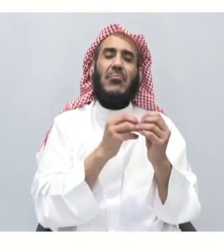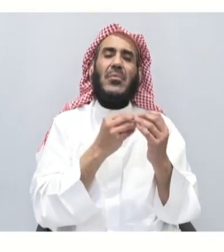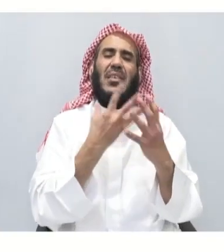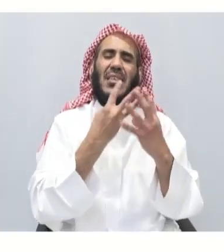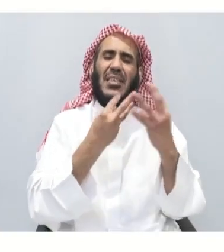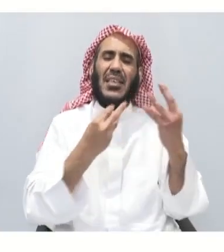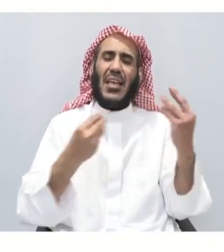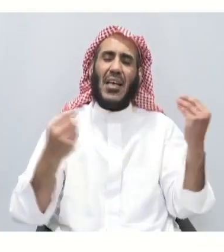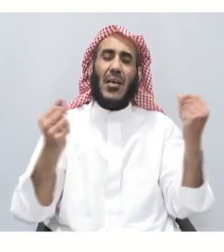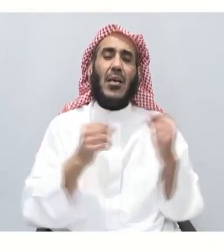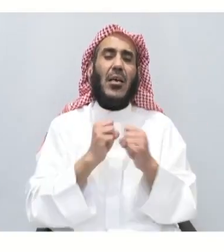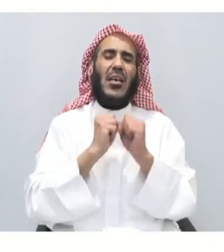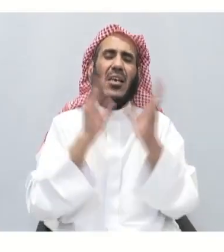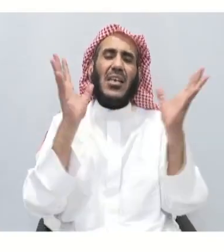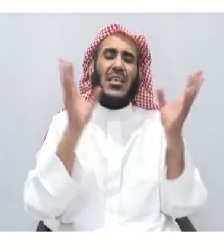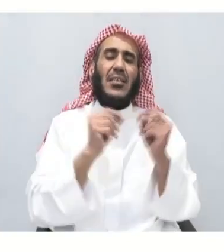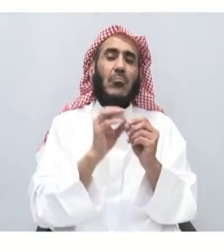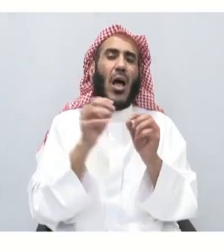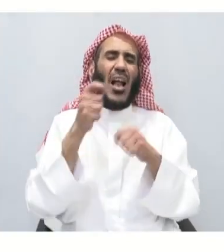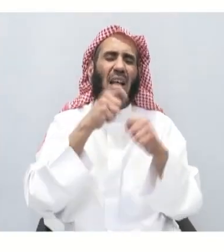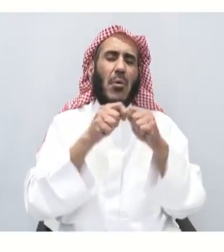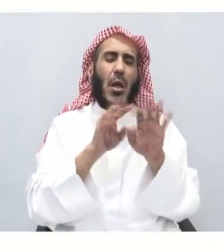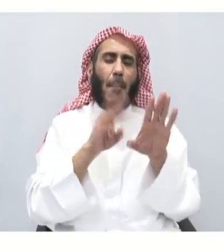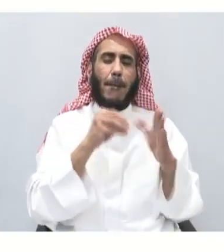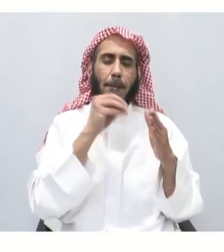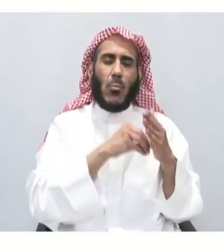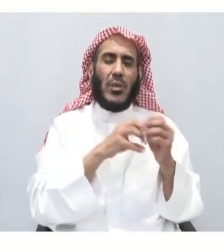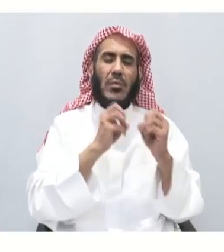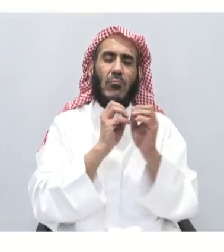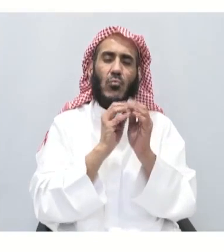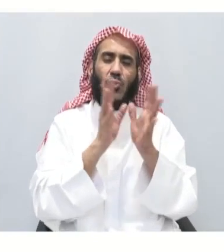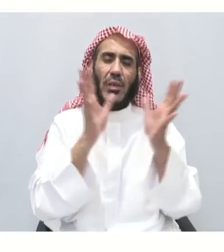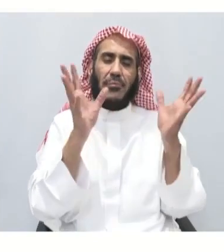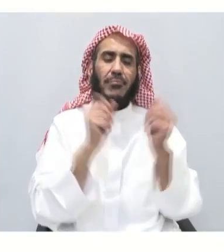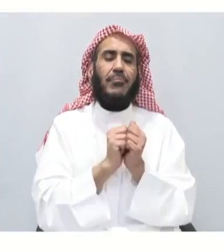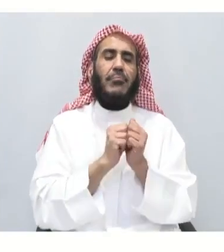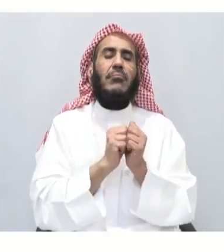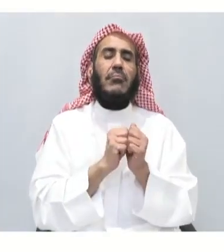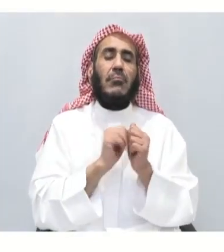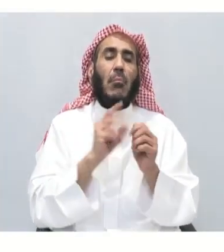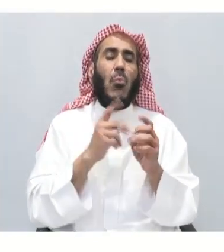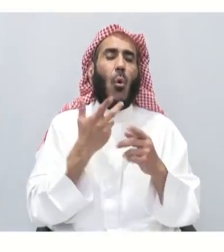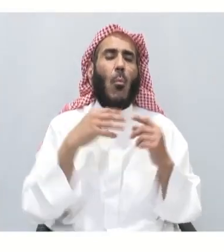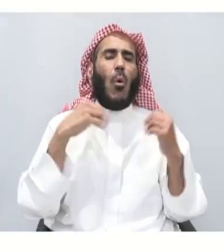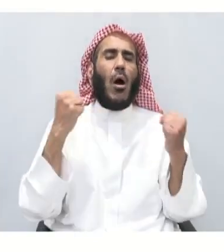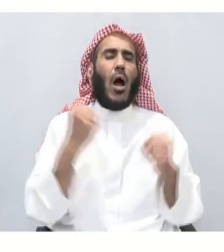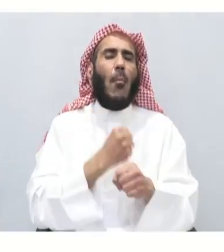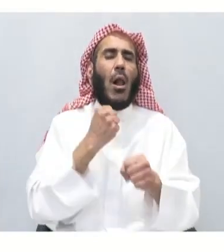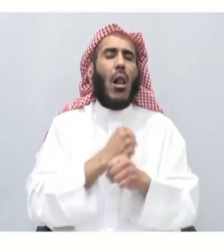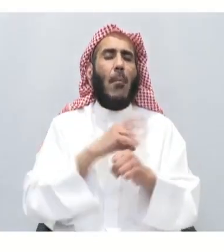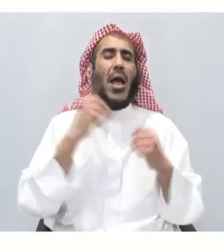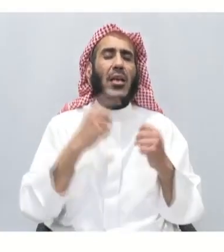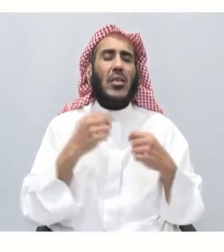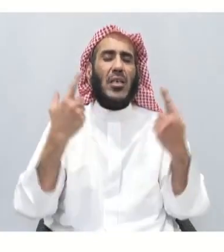ذلك الطاقه الكيميائيه المخزنه فيها عندما نقوم باي نشاط بدني